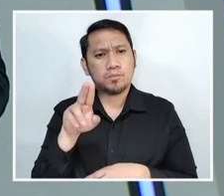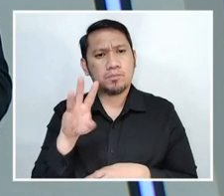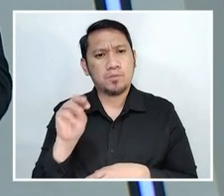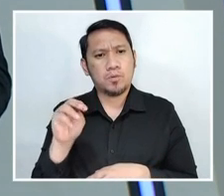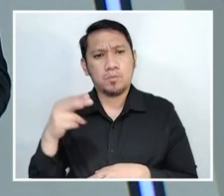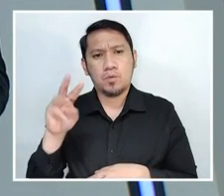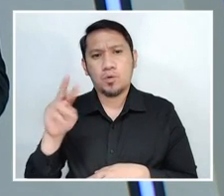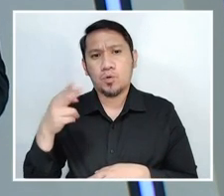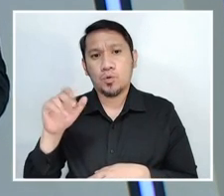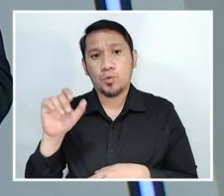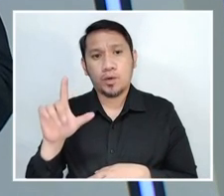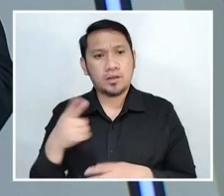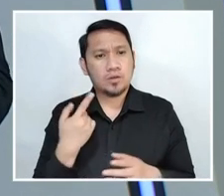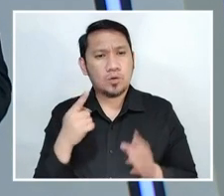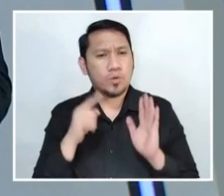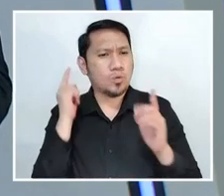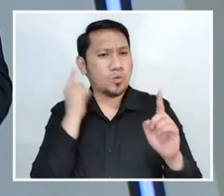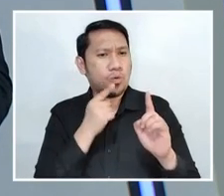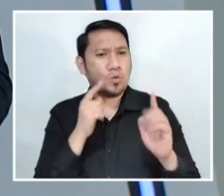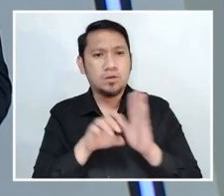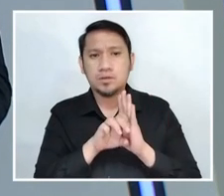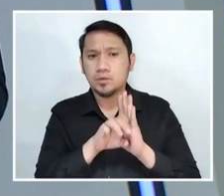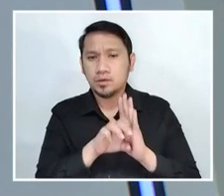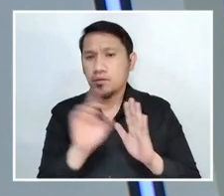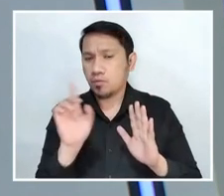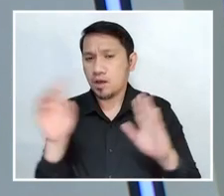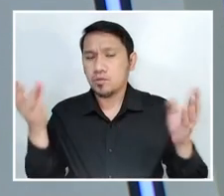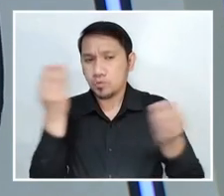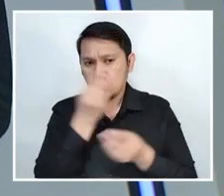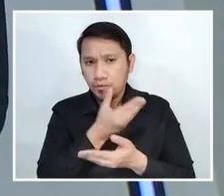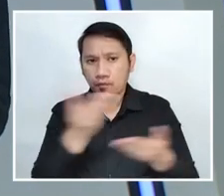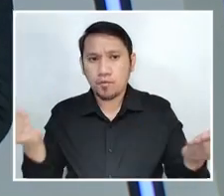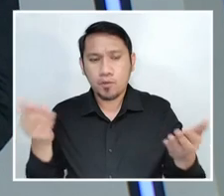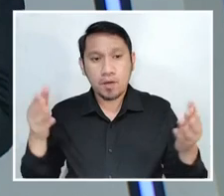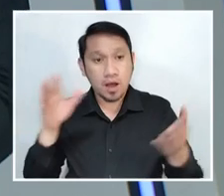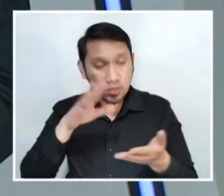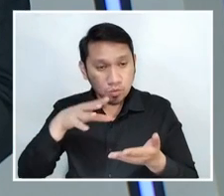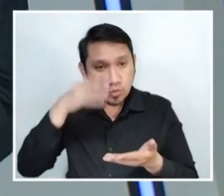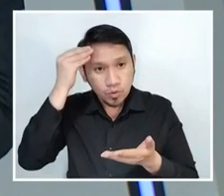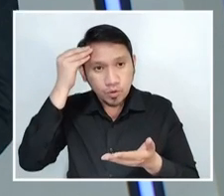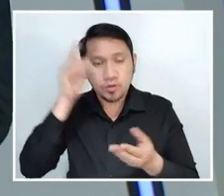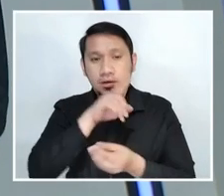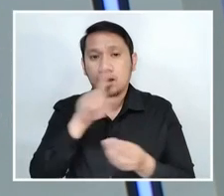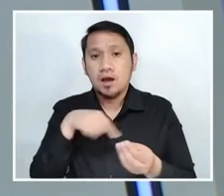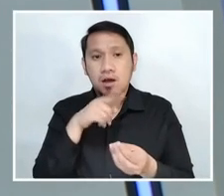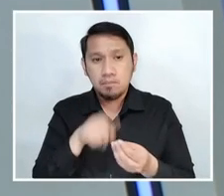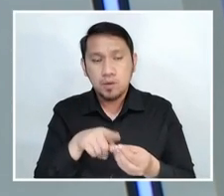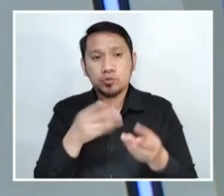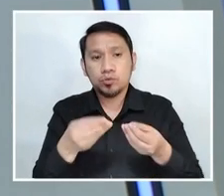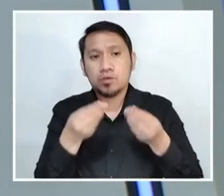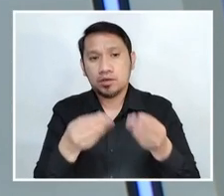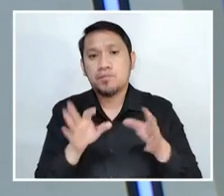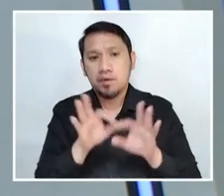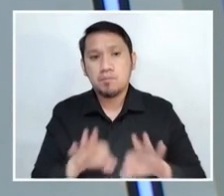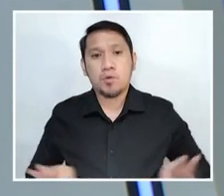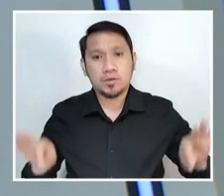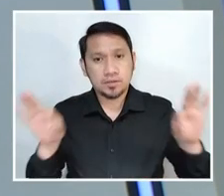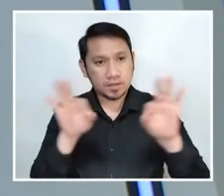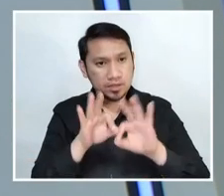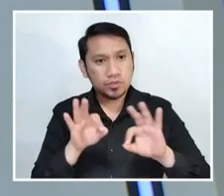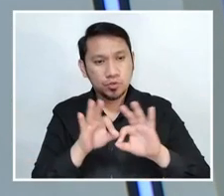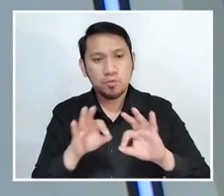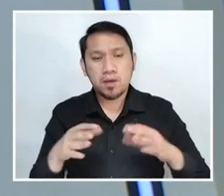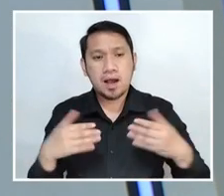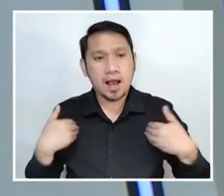ng exhibit na mapalawig pa ang kaalaman ng mga publiko sa napahalagahan ng marine mammals. Lumabas